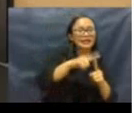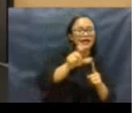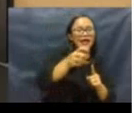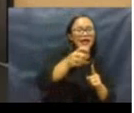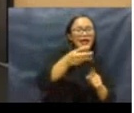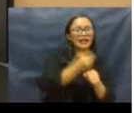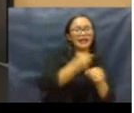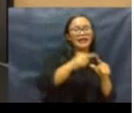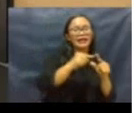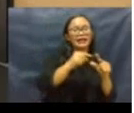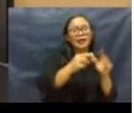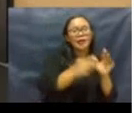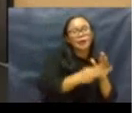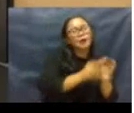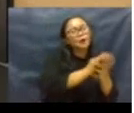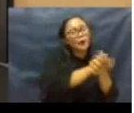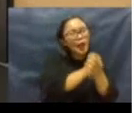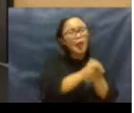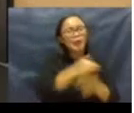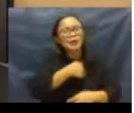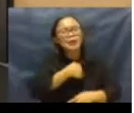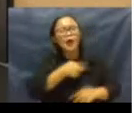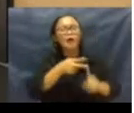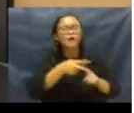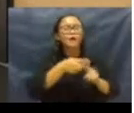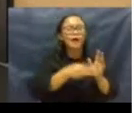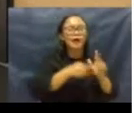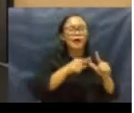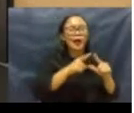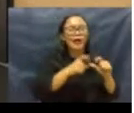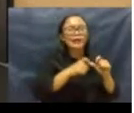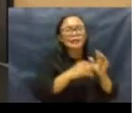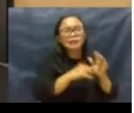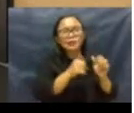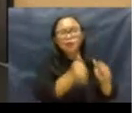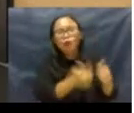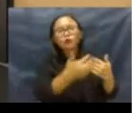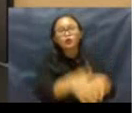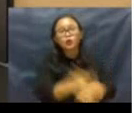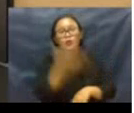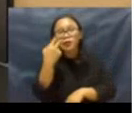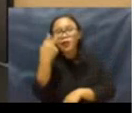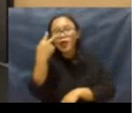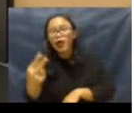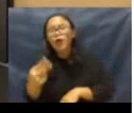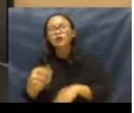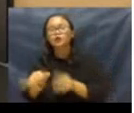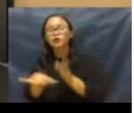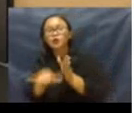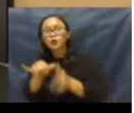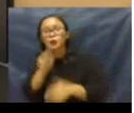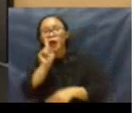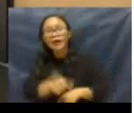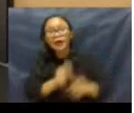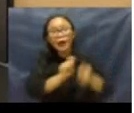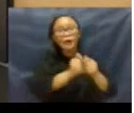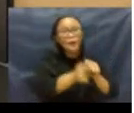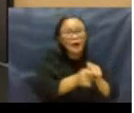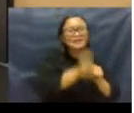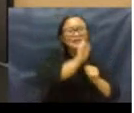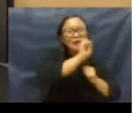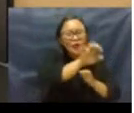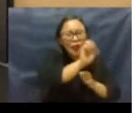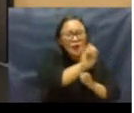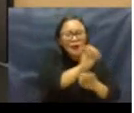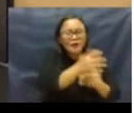Bapak Ibu, saya Fenanisa. Gimana Bapak Ibu? Sudah hadir belum di webinarnya? Sebentar lagi ada quiznya loh Bapak Ibu. Sudah kasih bocoran dan ada yang